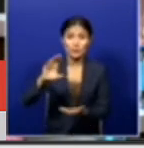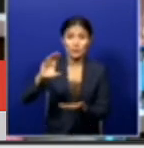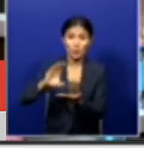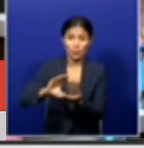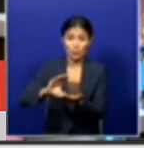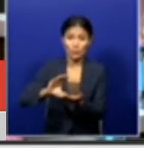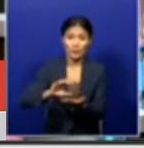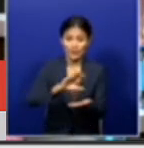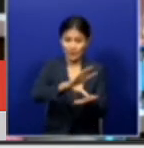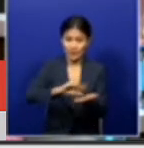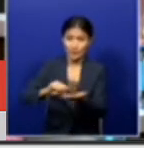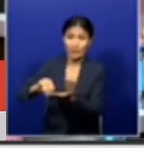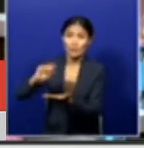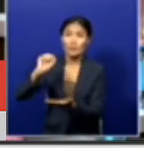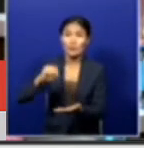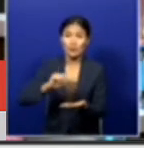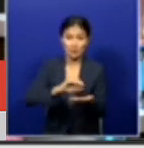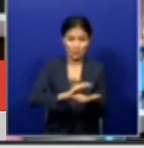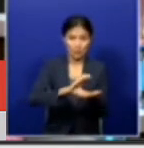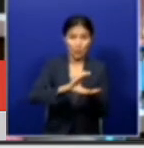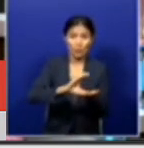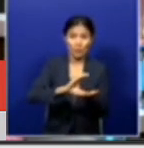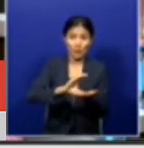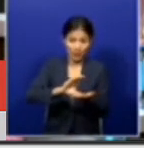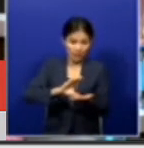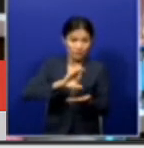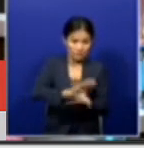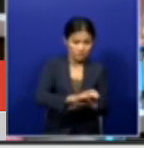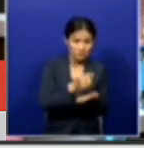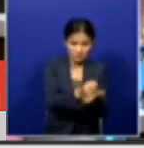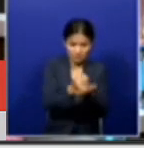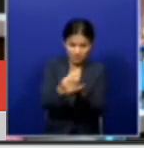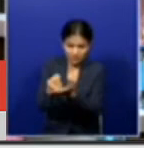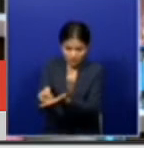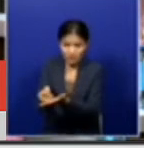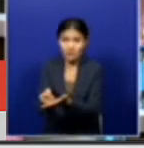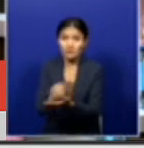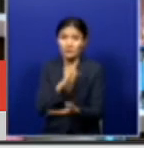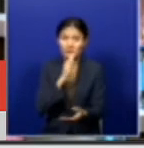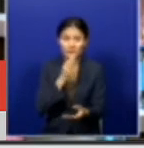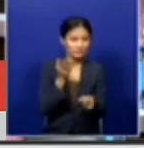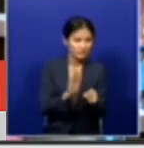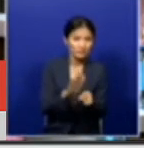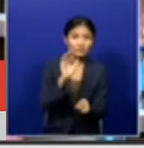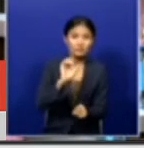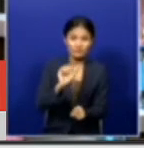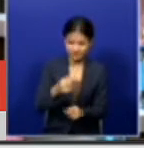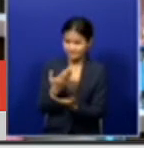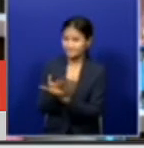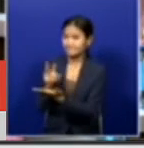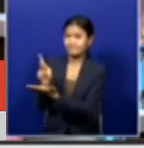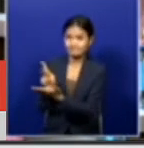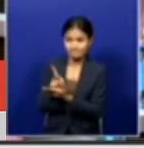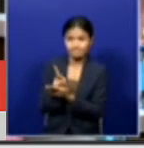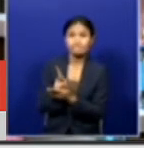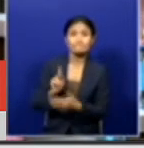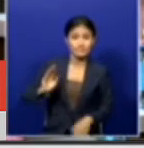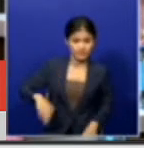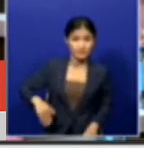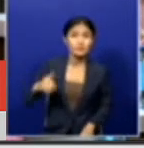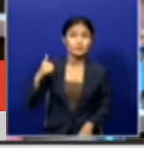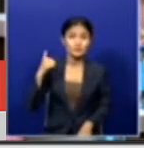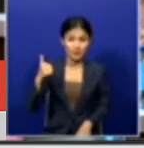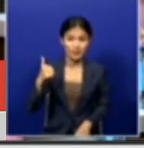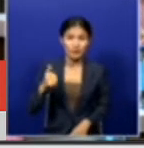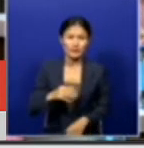ความเดือดร้อนประชาชนแล้วไม่เพียงพอจึงค่อยกู้เงินในจำนวนที่คาดการได้ว่าจะน้อย